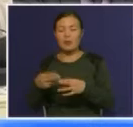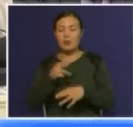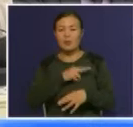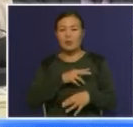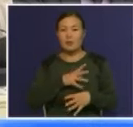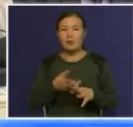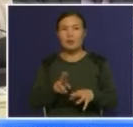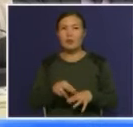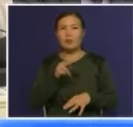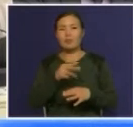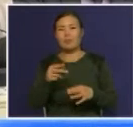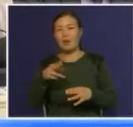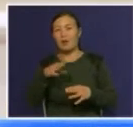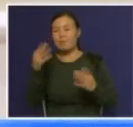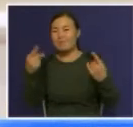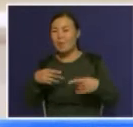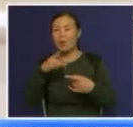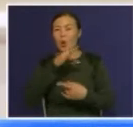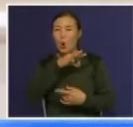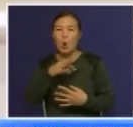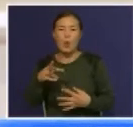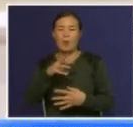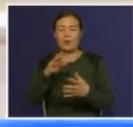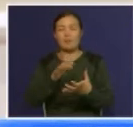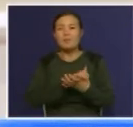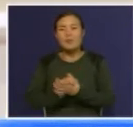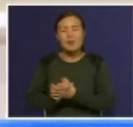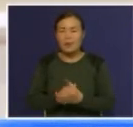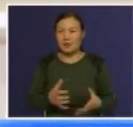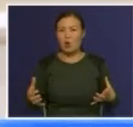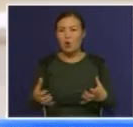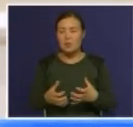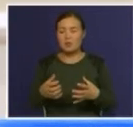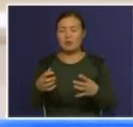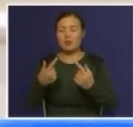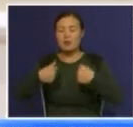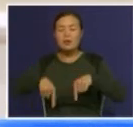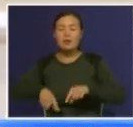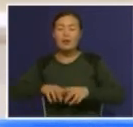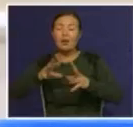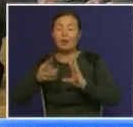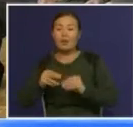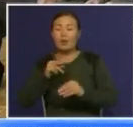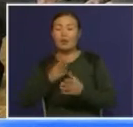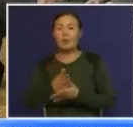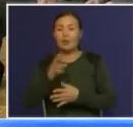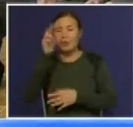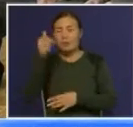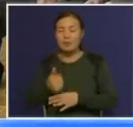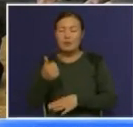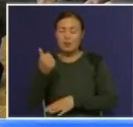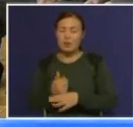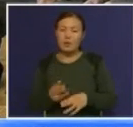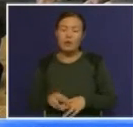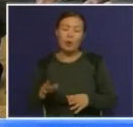миграция, адаптация, интеграция, роль медиации в современном обществе. В рамках же мероприятия отмечена огромная роль Елбасы в создании и